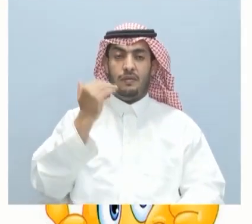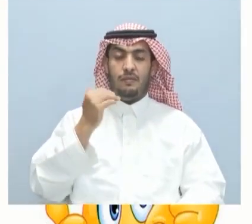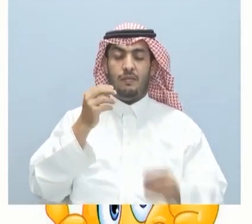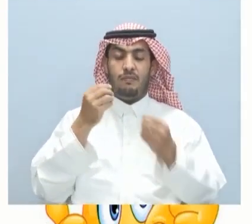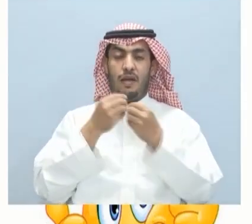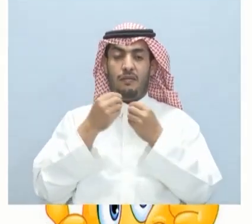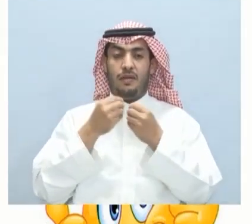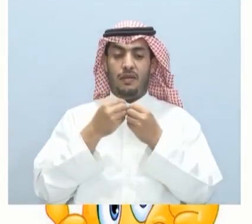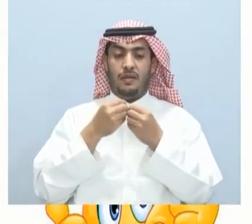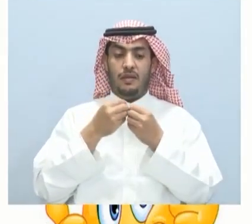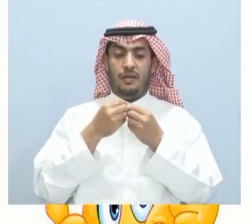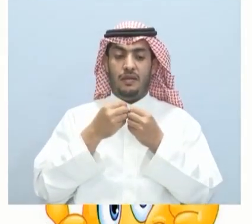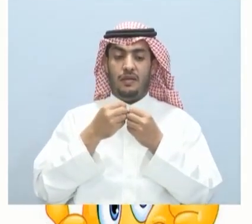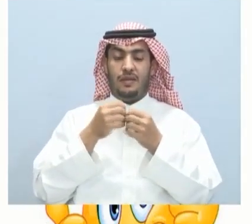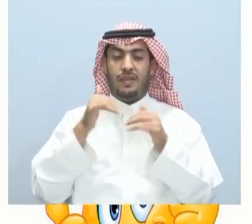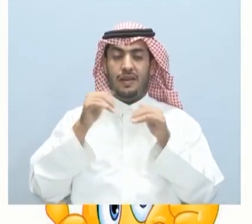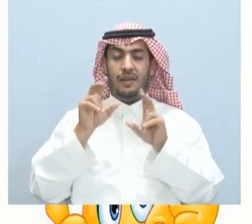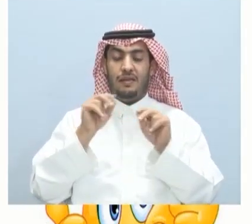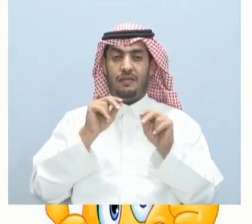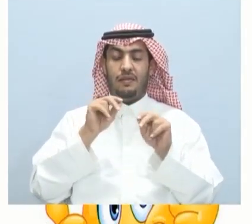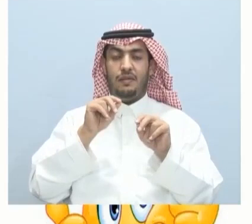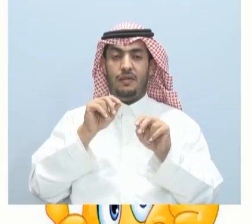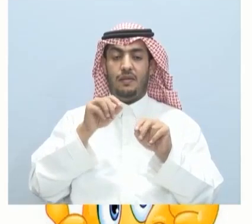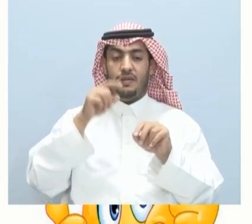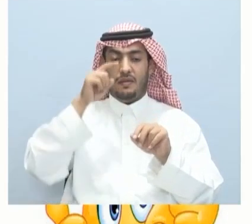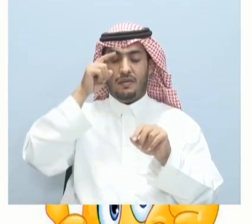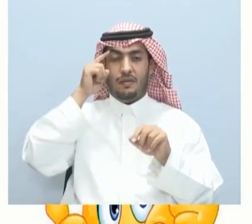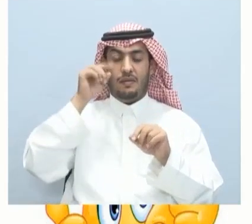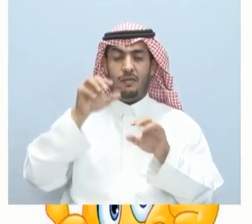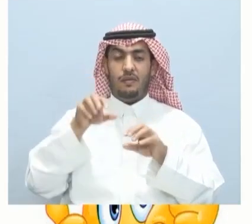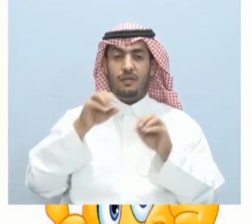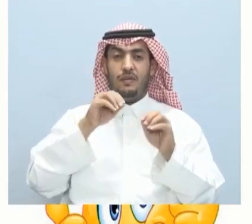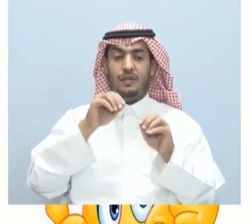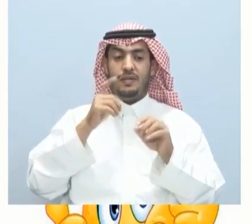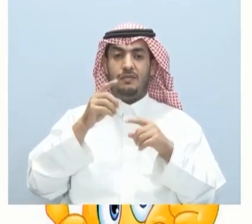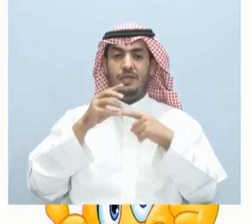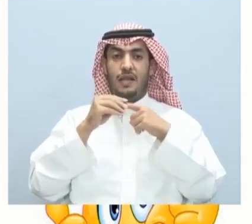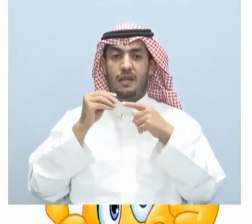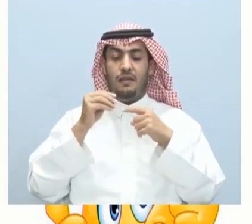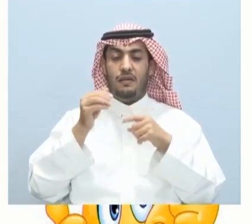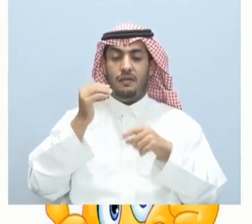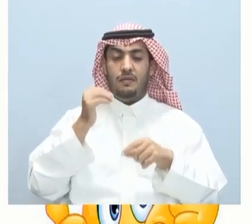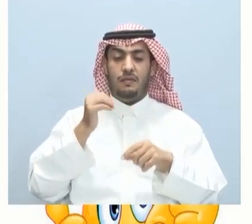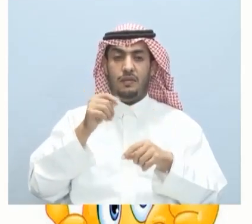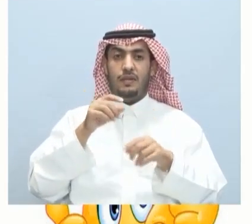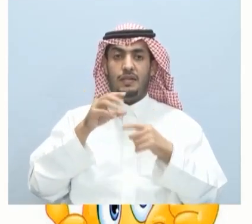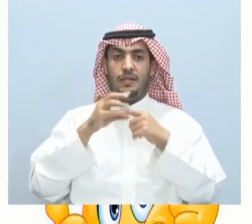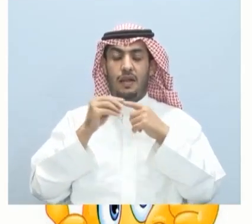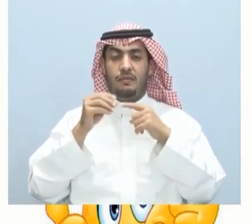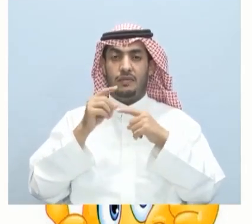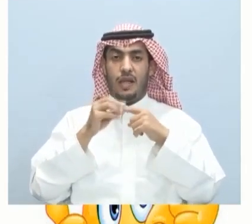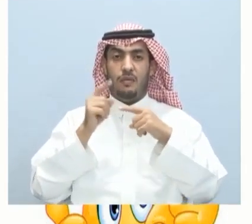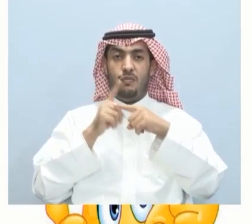الاخر سننقل للطرف الاخر بهذا الشكل قد تتساءل نعم عندما انقلها تاخذ اشاره سالبه نعم اعتمد الاشارات سالبه